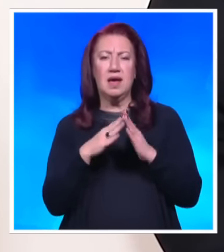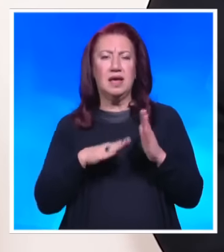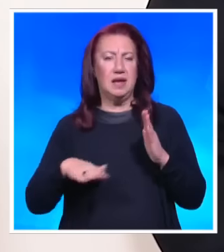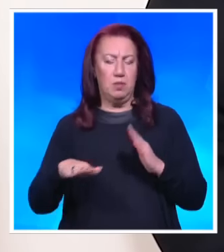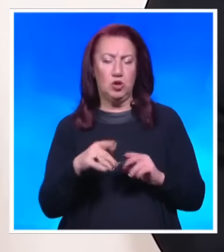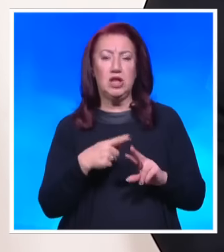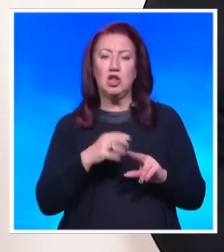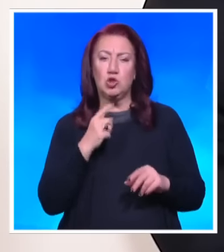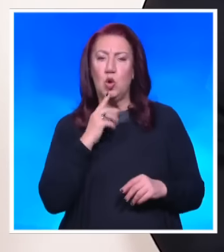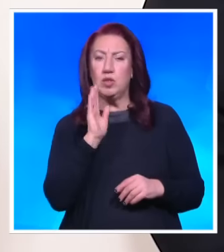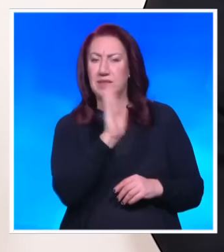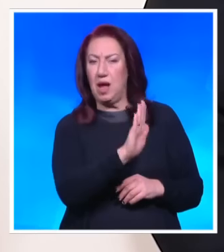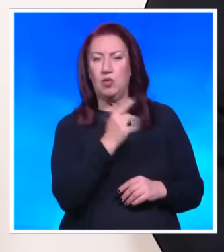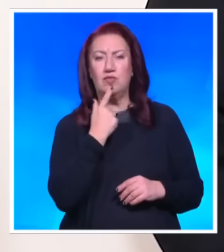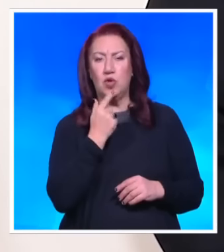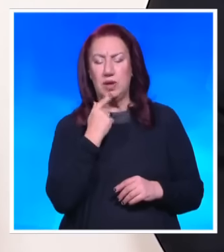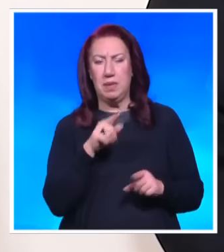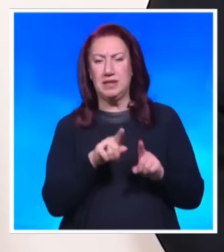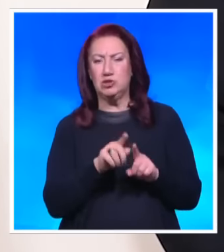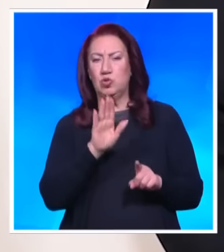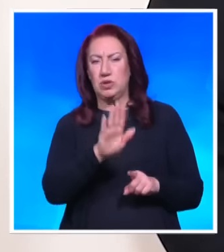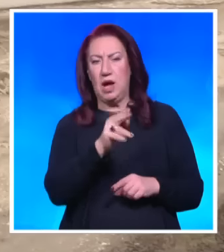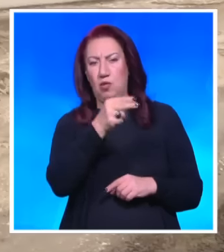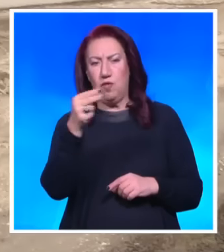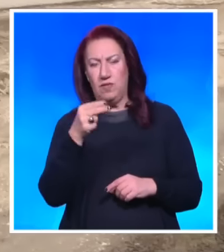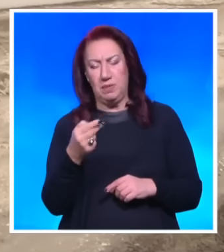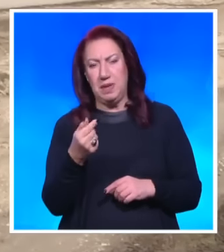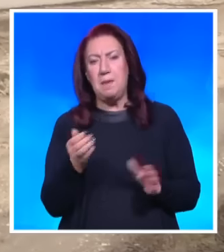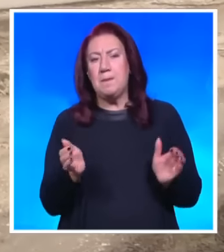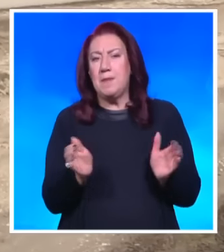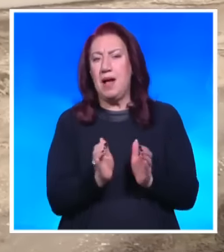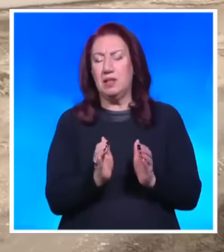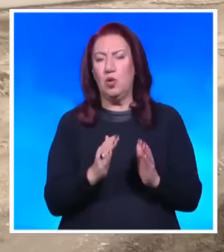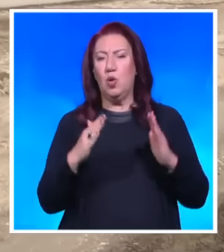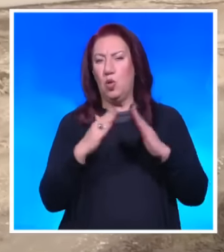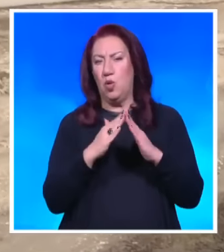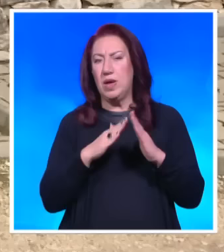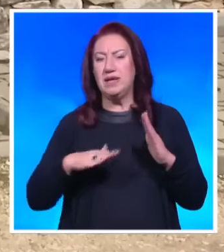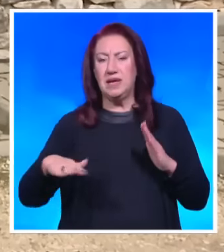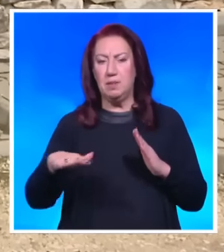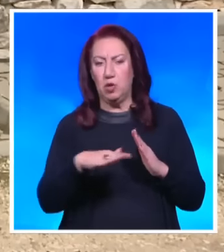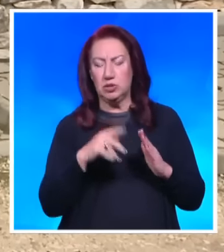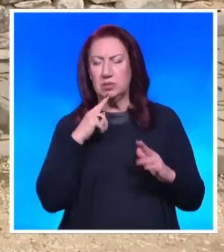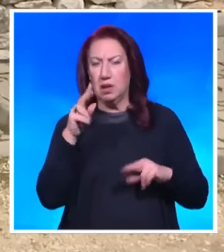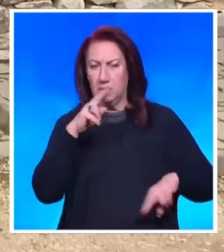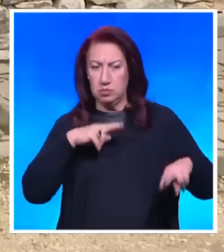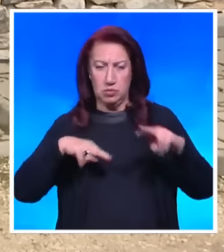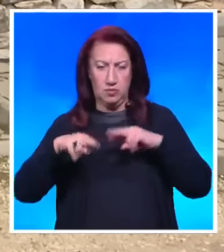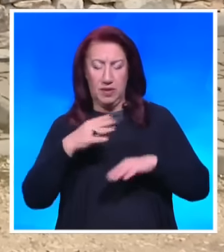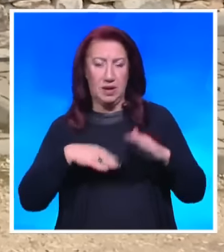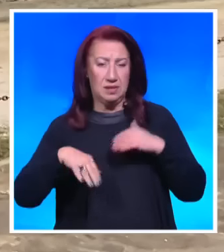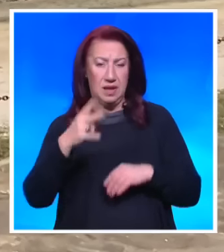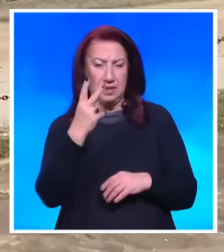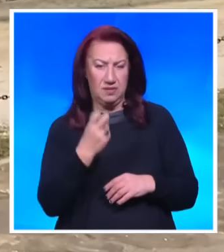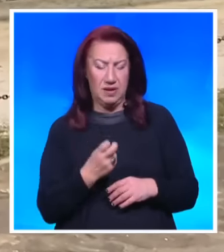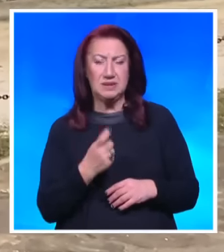от него фирми имотите са единици. По информация на BTV, проверяваните имоти са над 20, сред тях